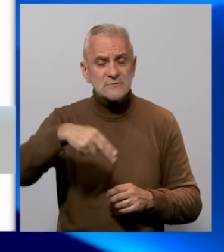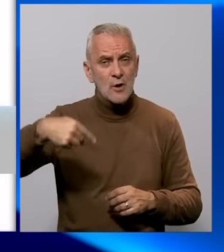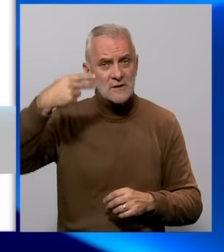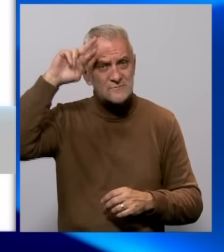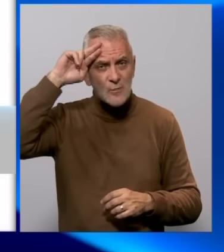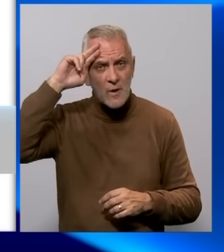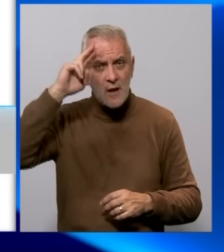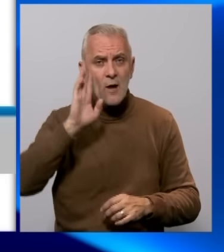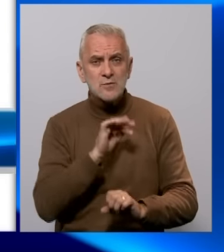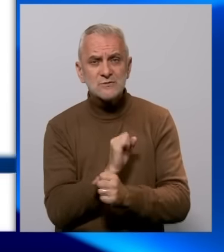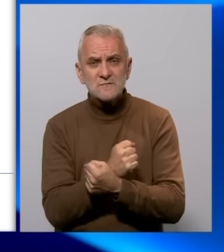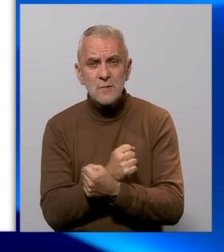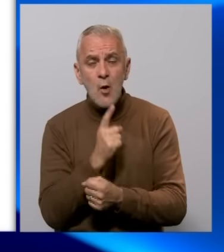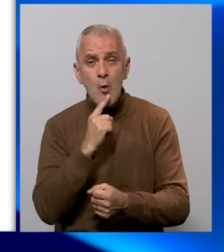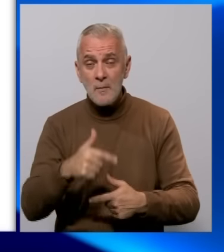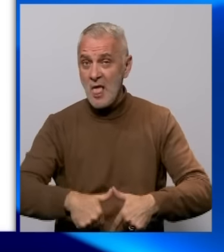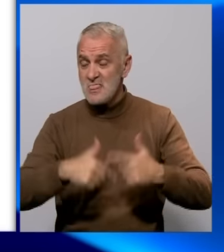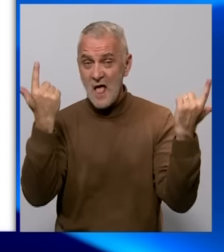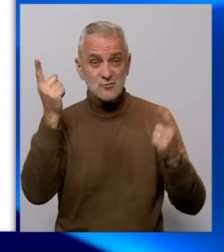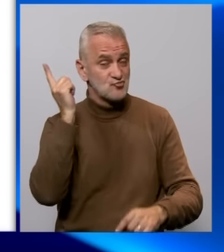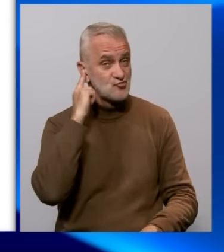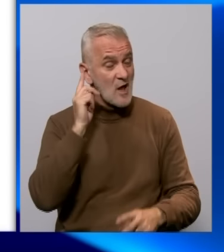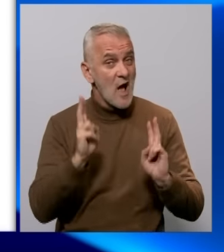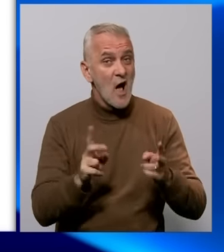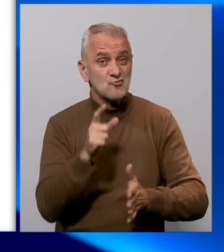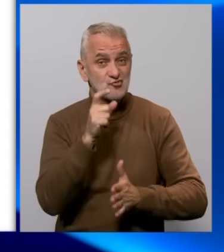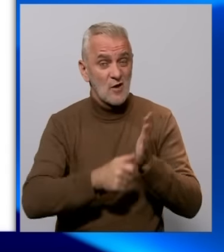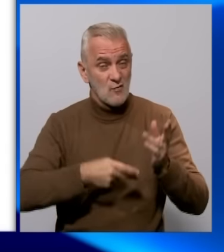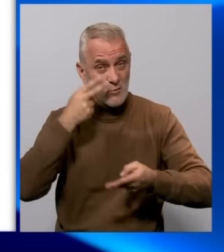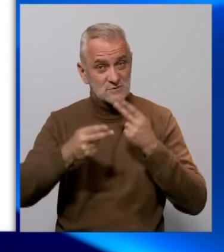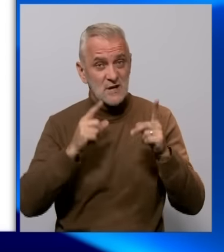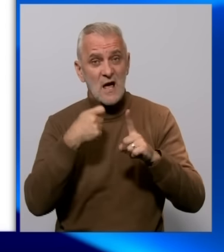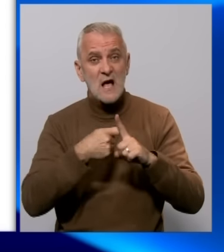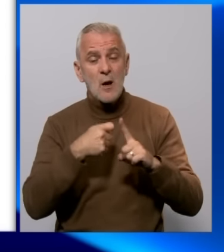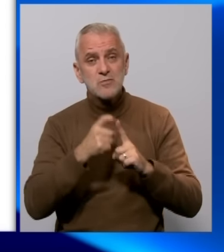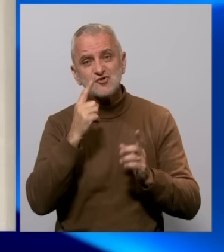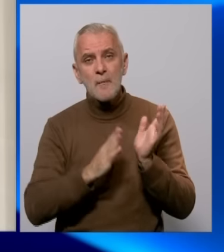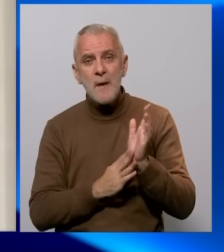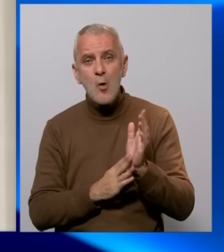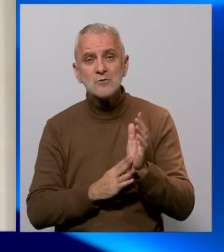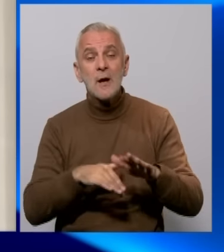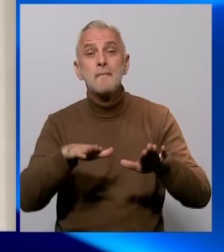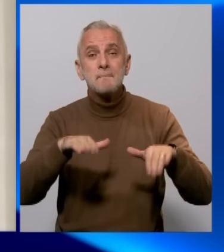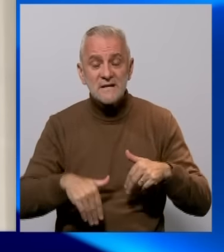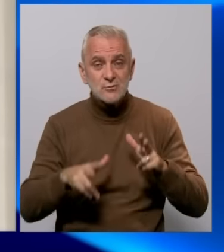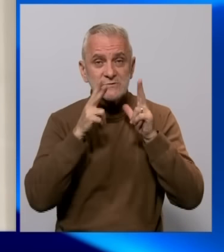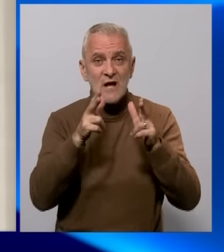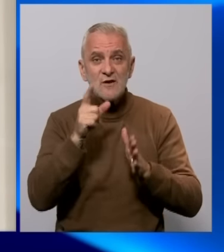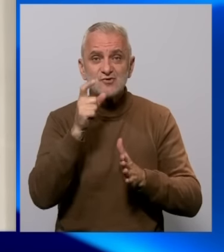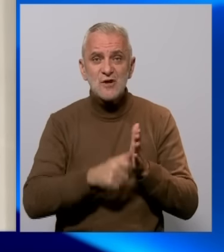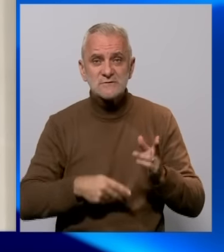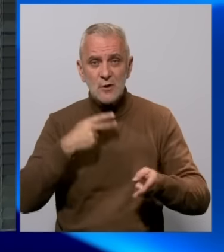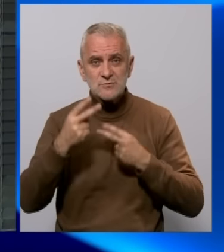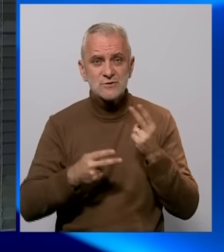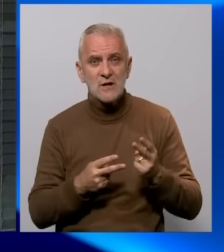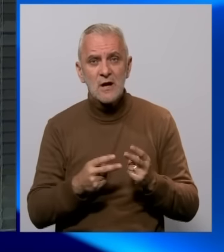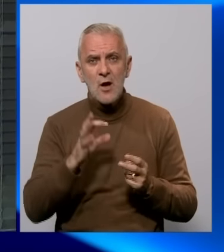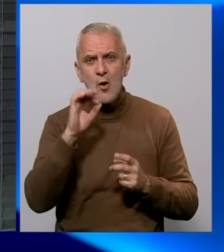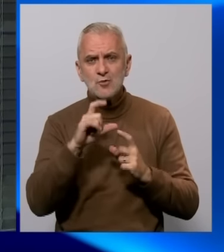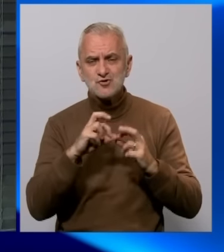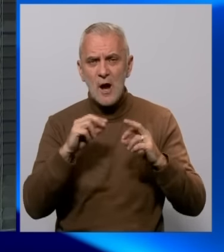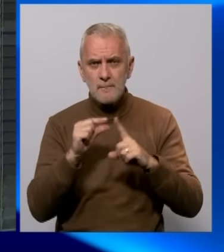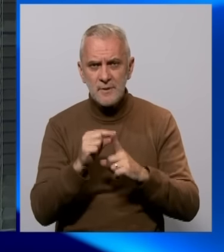Bosne i Hercegovine, na kojem se jasno čuje kako članovi komisije Kapidžić i Mikulić pristaju na zahtjeve članice komisije